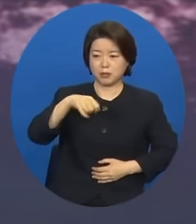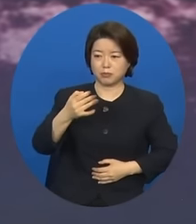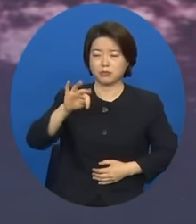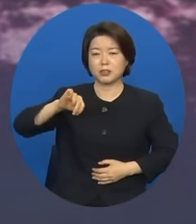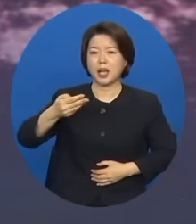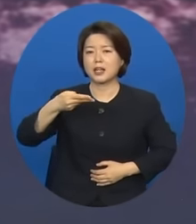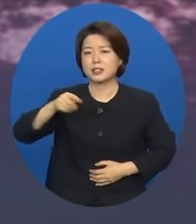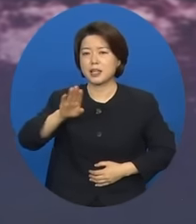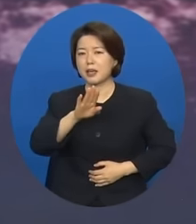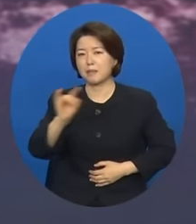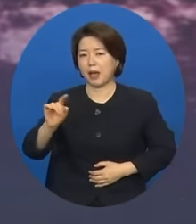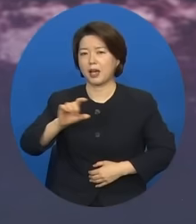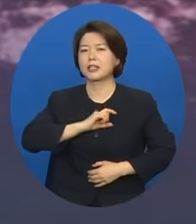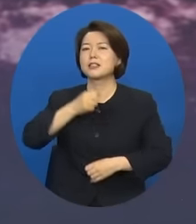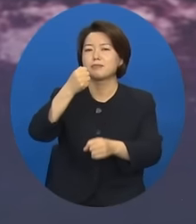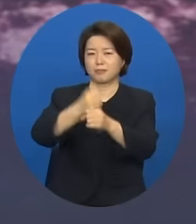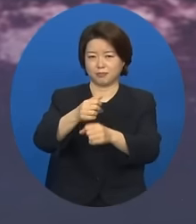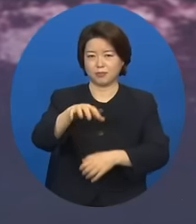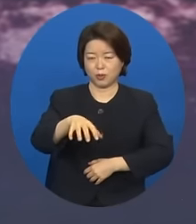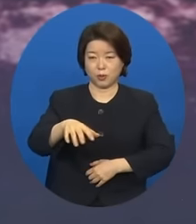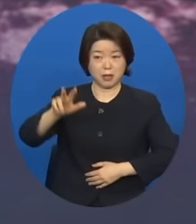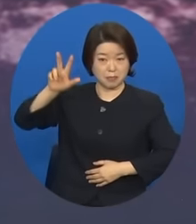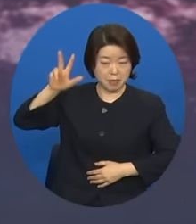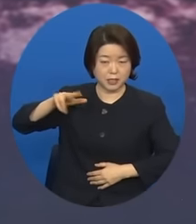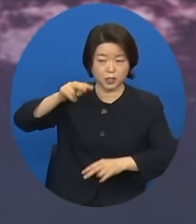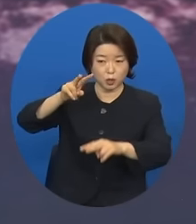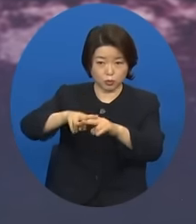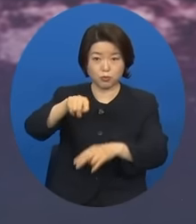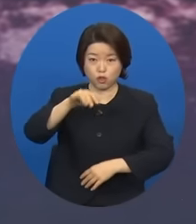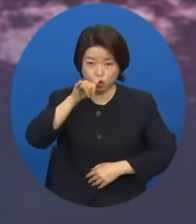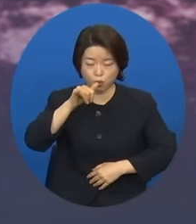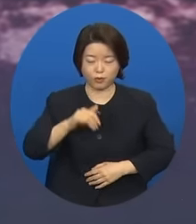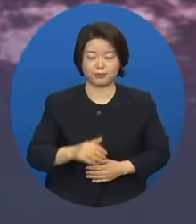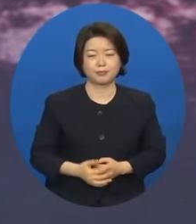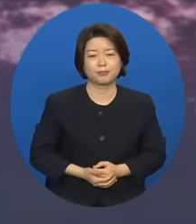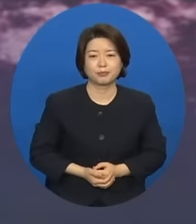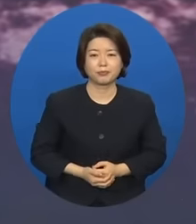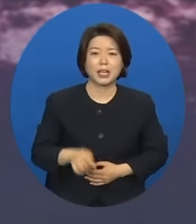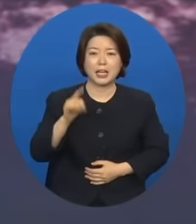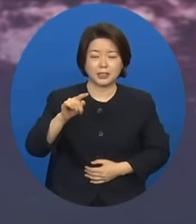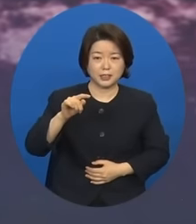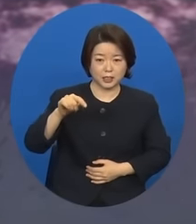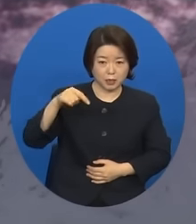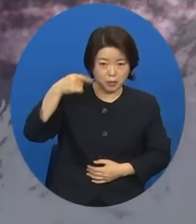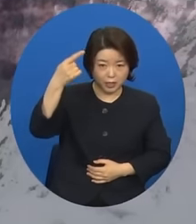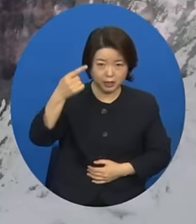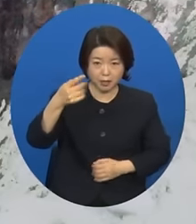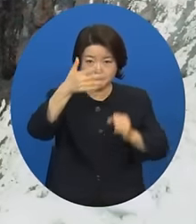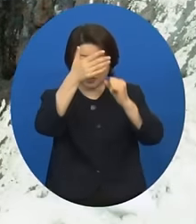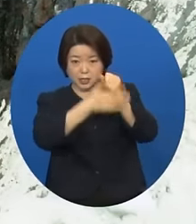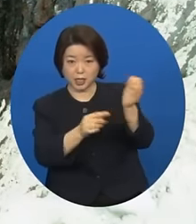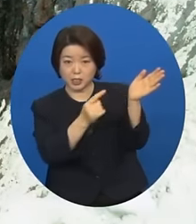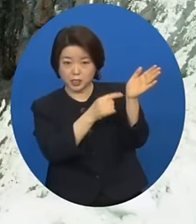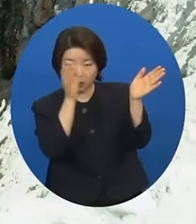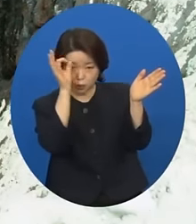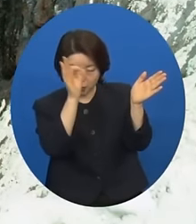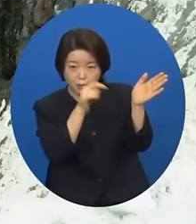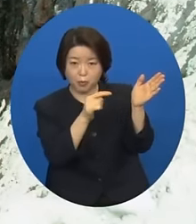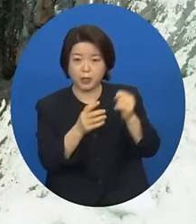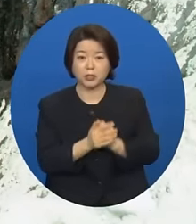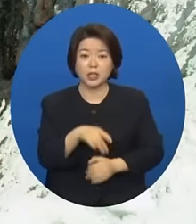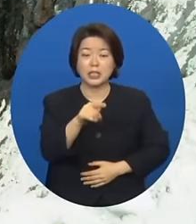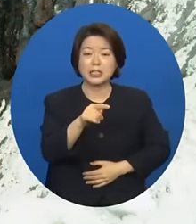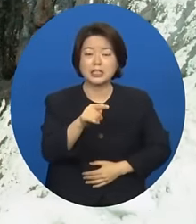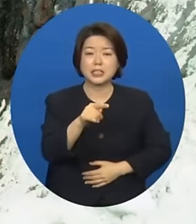뭐 어쨌든 어 그 맹세 우물이라는 것이 이제 나오게 여러분 그 다음 사진에 이제 보시면 그 브엘세바에 있는 한